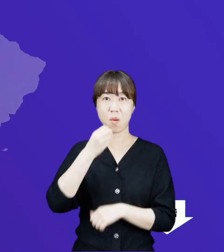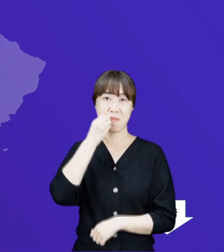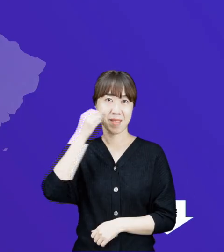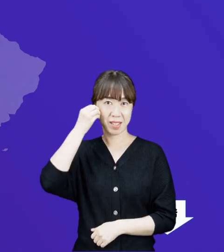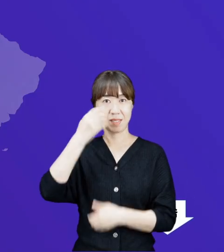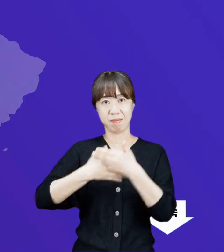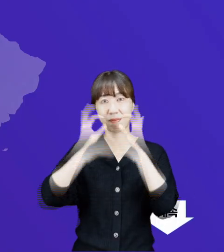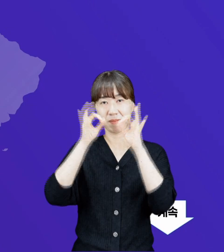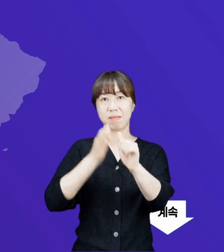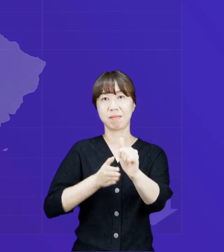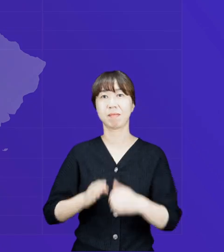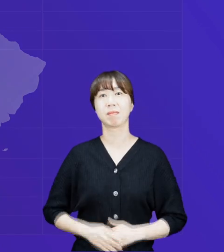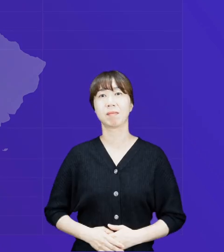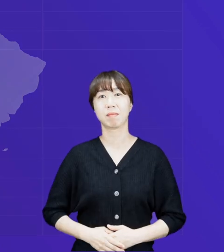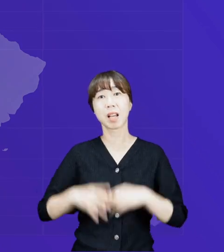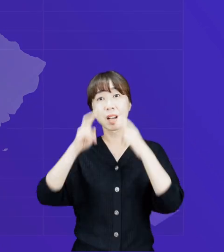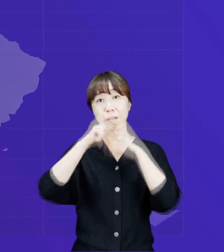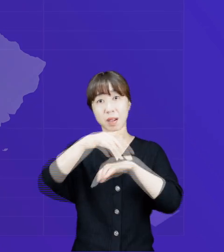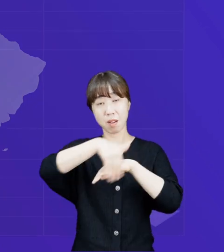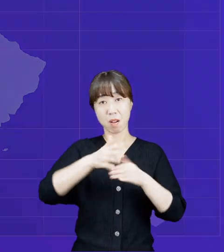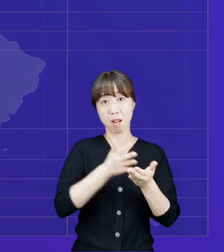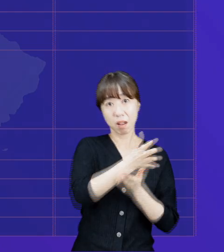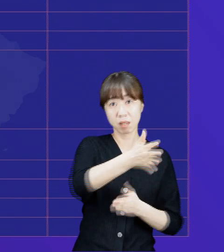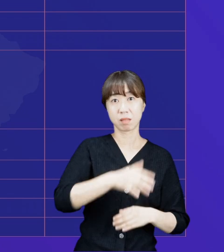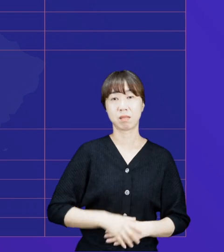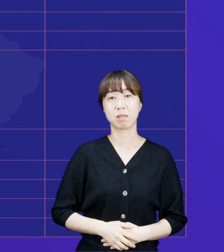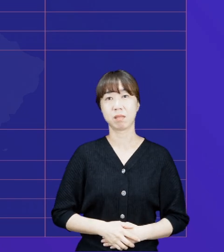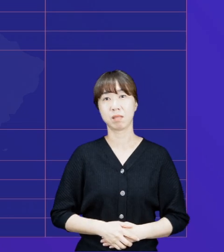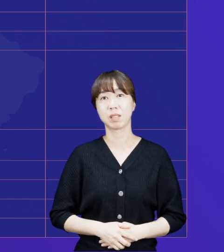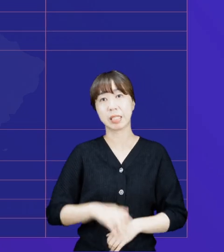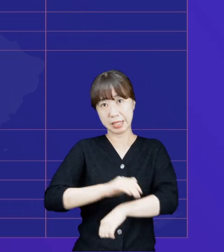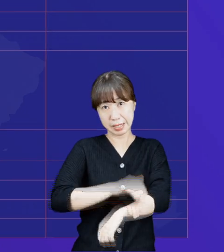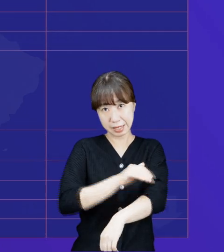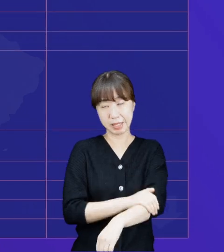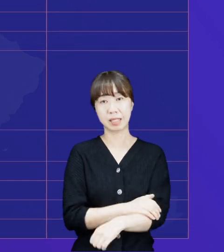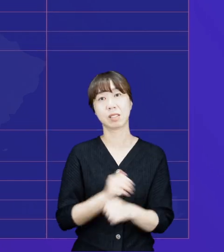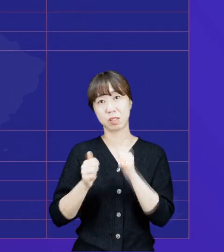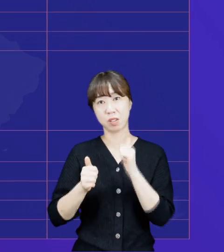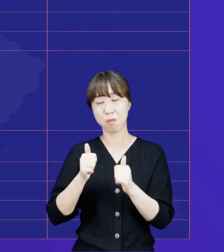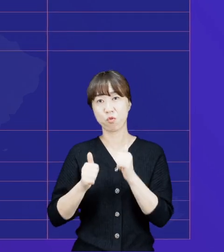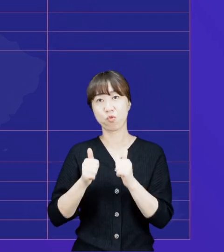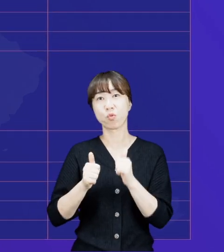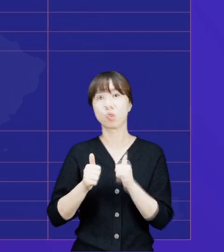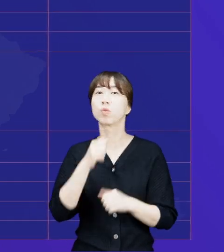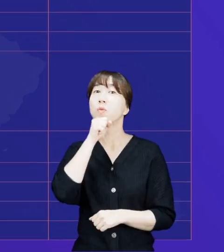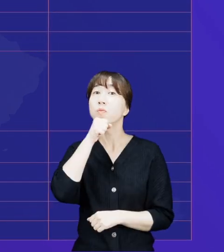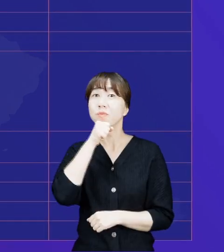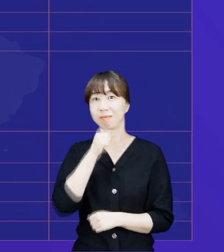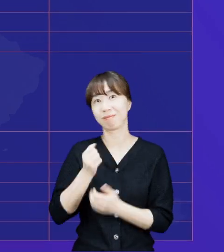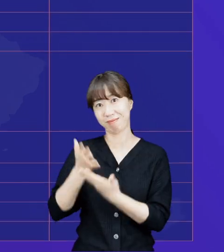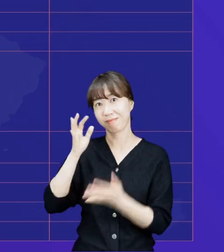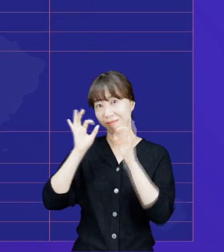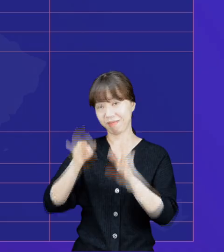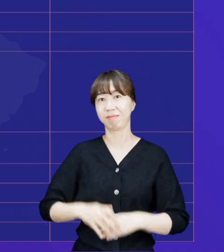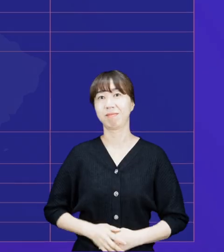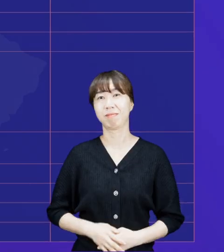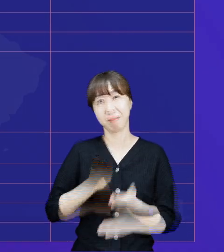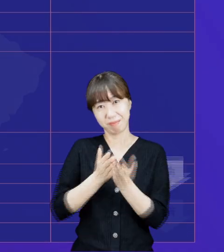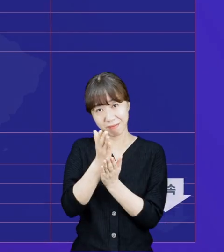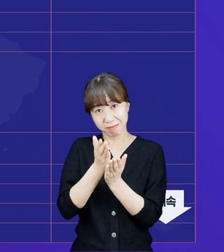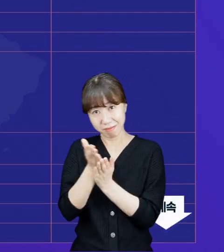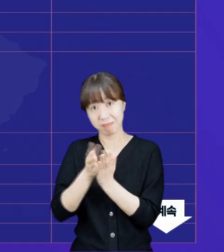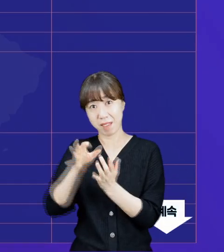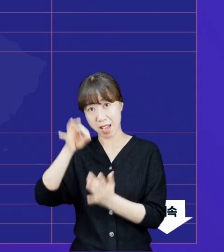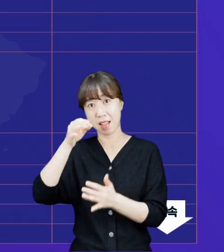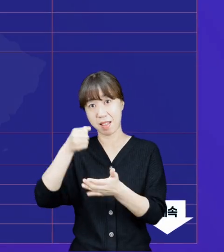요강을 참고해주세요. 음악공연기획학부는 실기고사는 과제 및 배점은 다음과 같고 세부 전공 중 하나를 선택하여